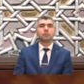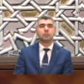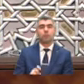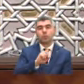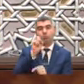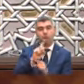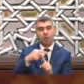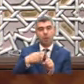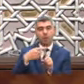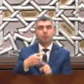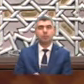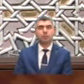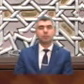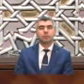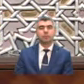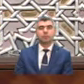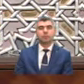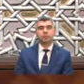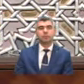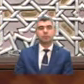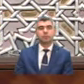السيد النائب. تفضلوا.